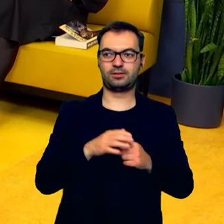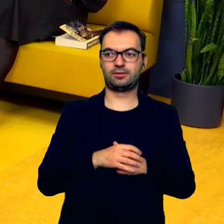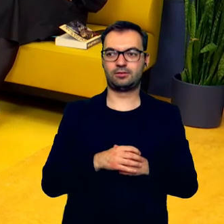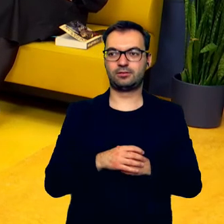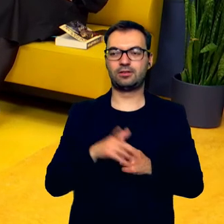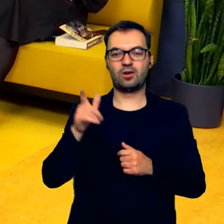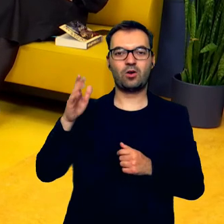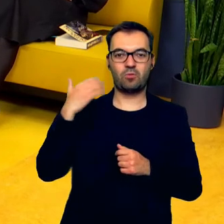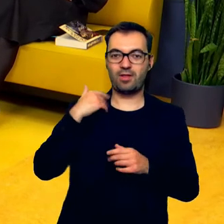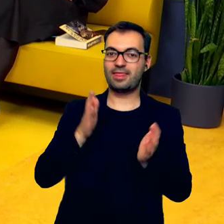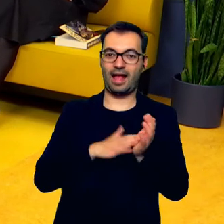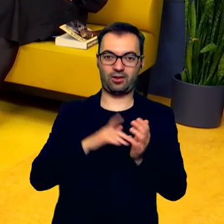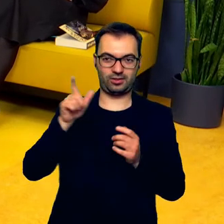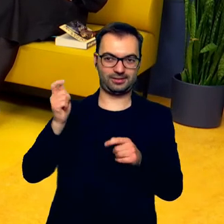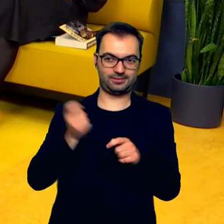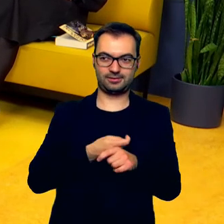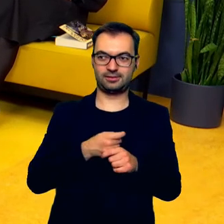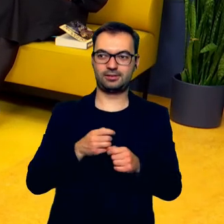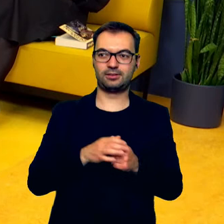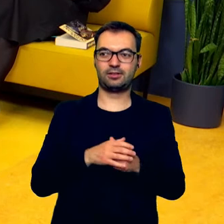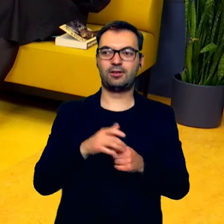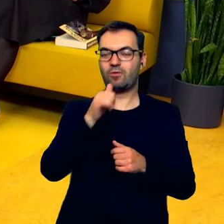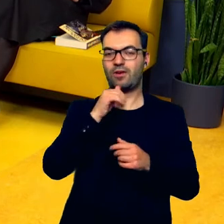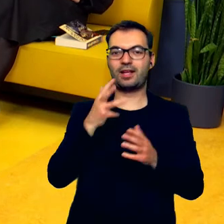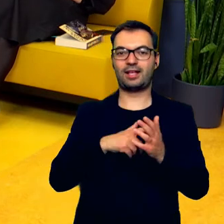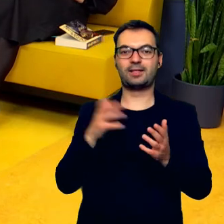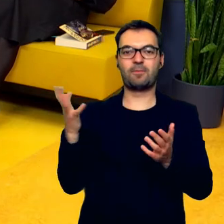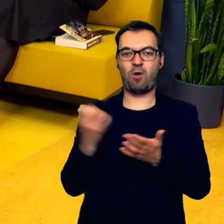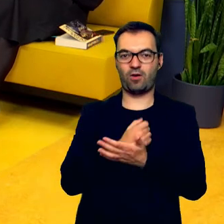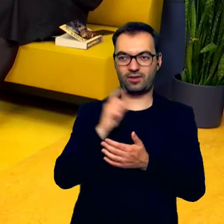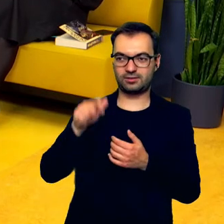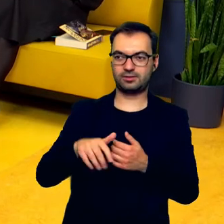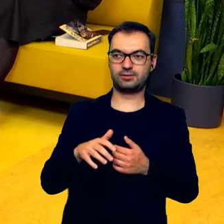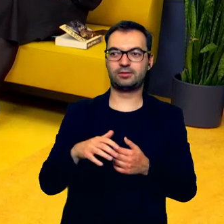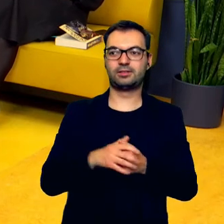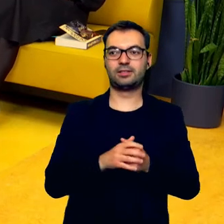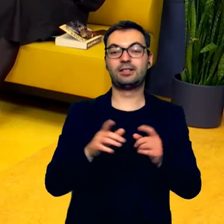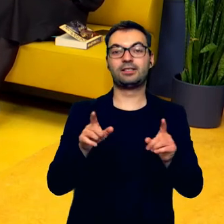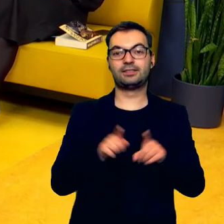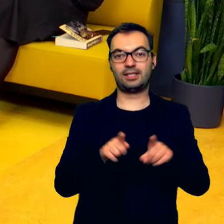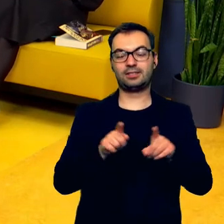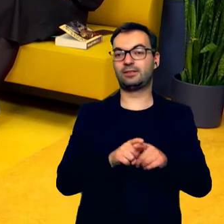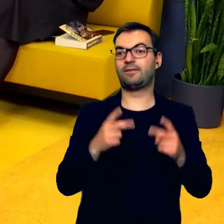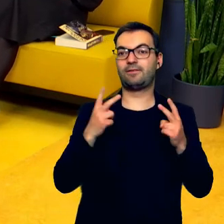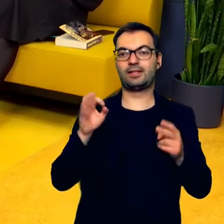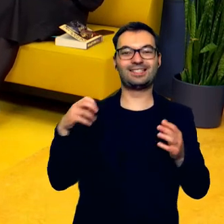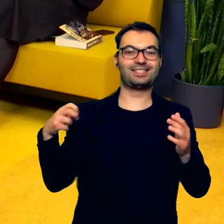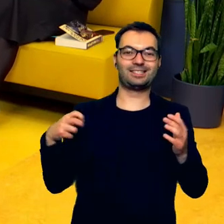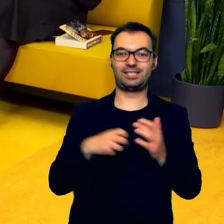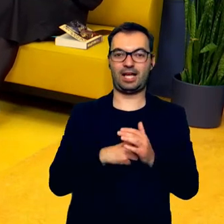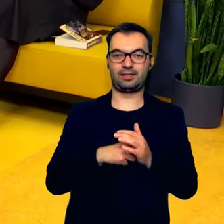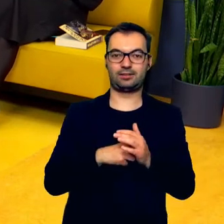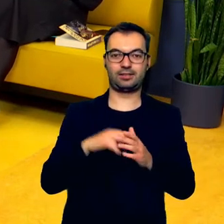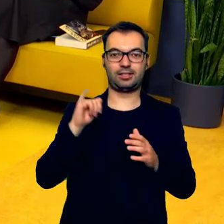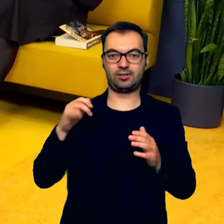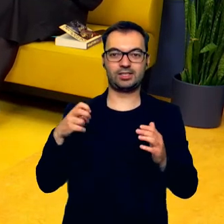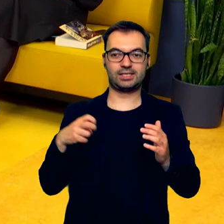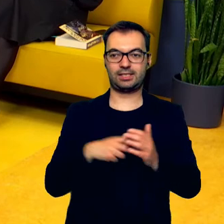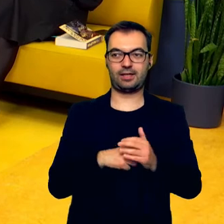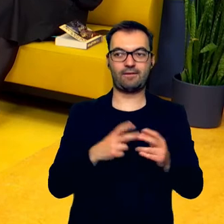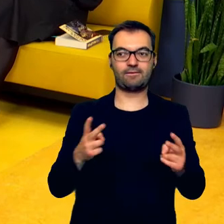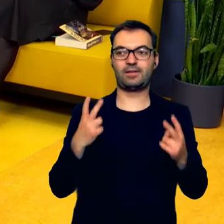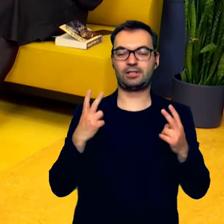głowę wyznaczono nagrodę, prawda? Próbowano go porwać parokrotnie. I też bardzo ważna jego cecha,